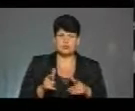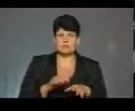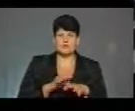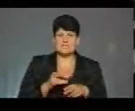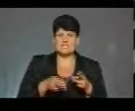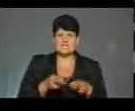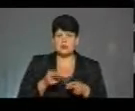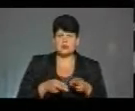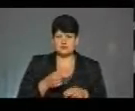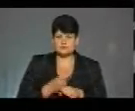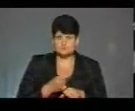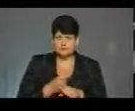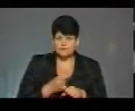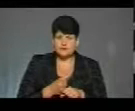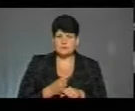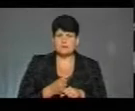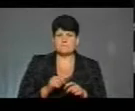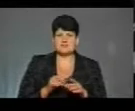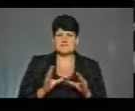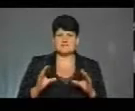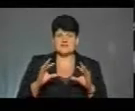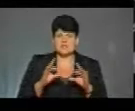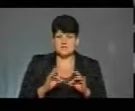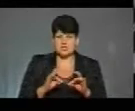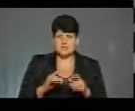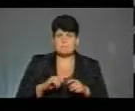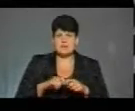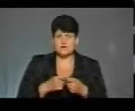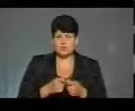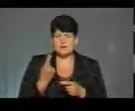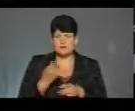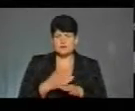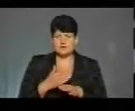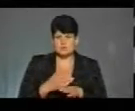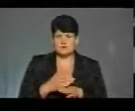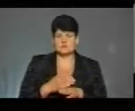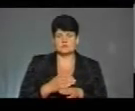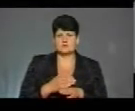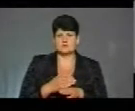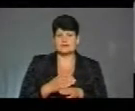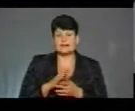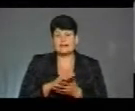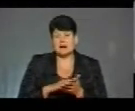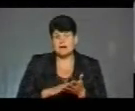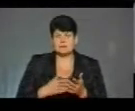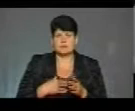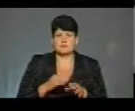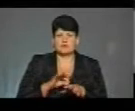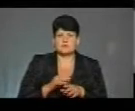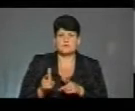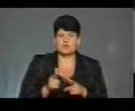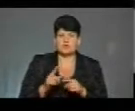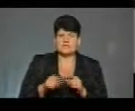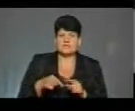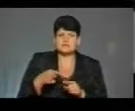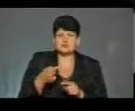проведена хірургічна обробка, фіксація перелому, перший етап лікування апаратом зовнішньої фіксації. Далі ми проводимо підготовку до